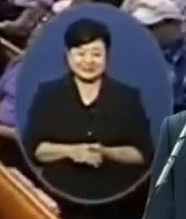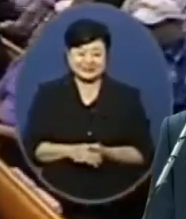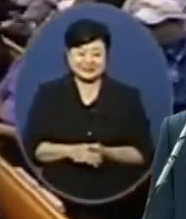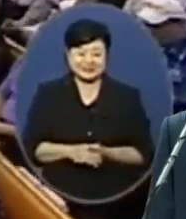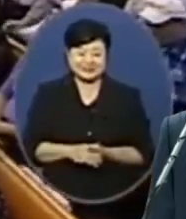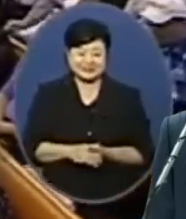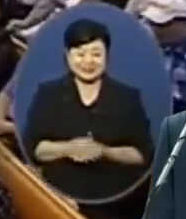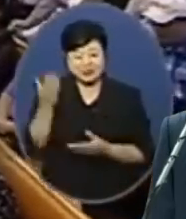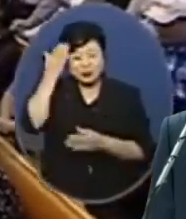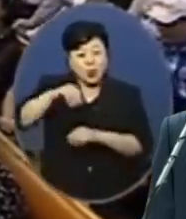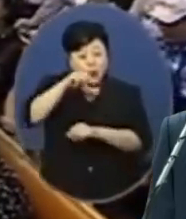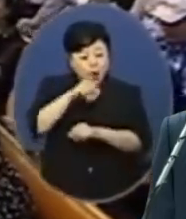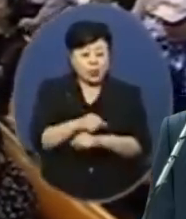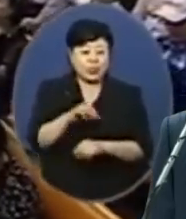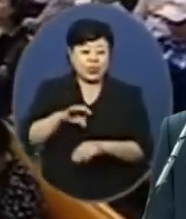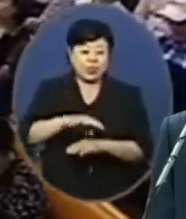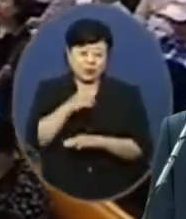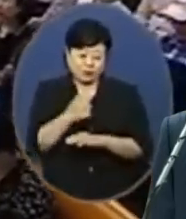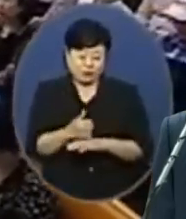솔로몬은